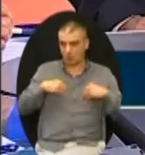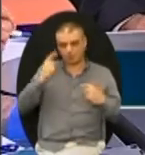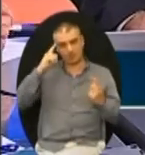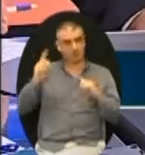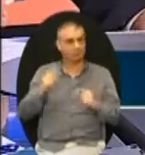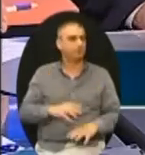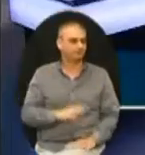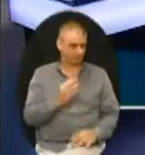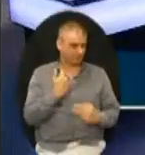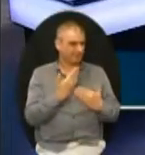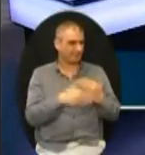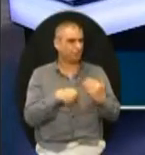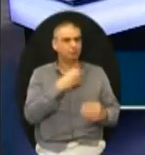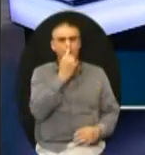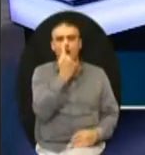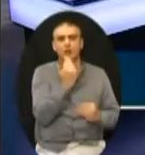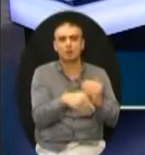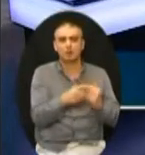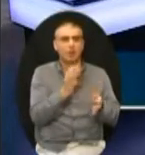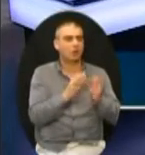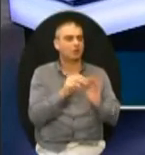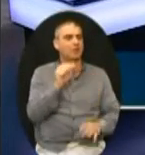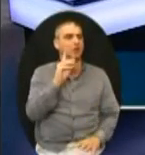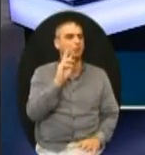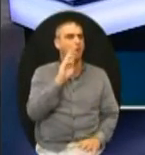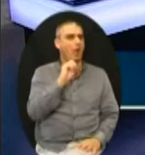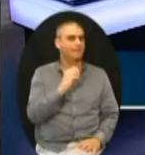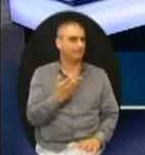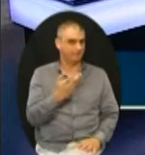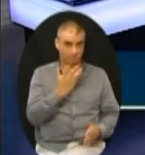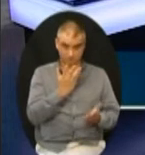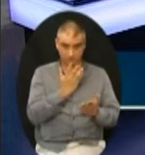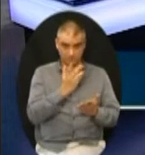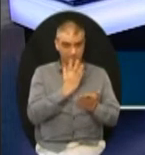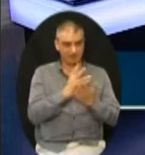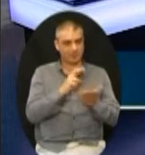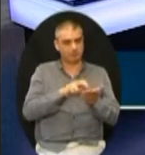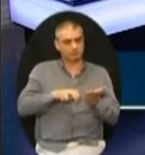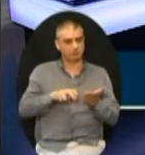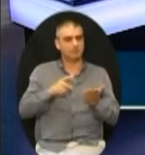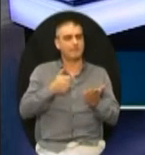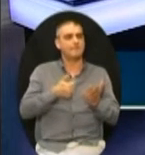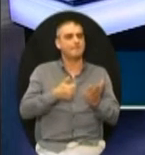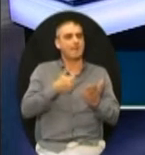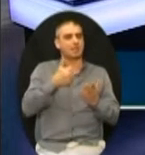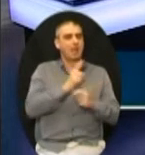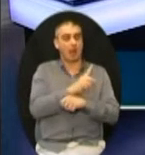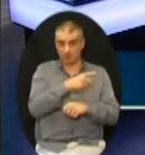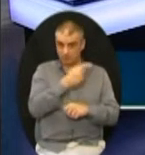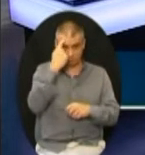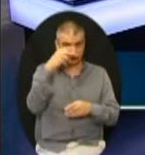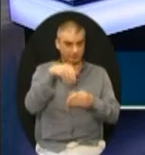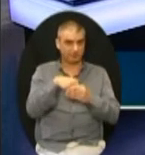בדעותיה. אז אנחנו ממש לקראת סיום, אני רוצה לשאול אותך שאלה אחרונה, עורך דין נדירה, אדורם, התפטר, השעת עצמו המנכ״ל, אתה חושב שזה